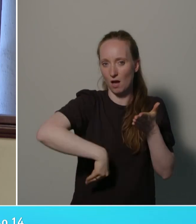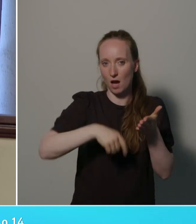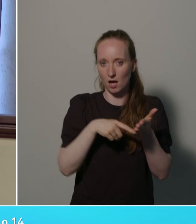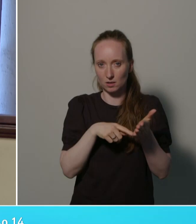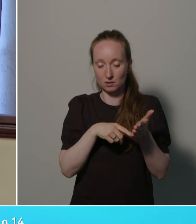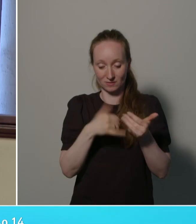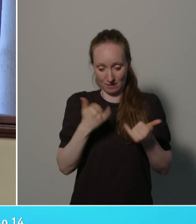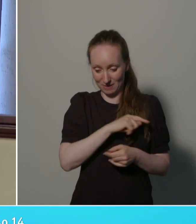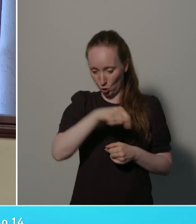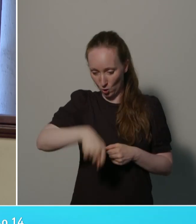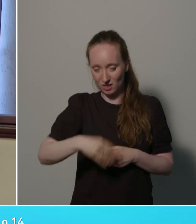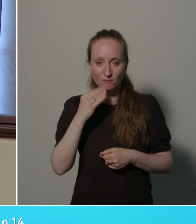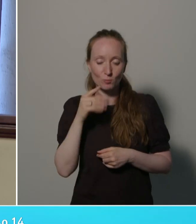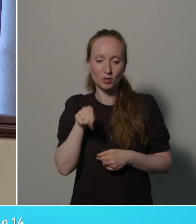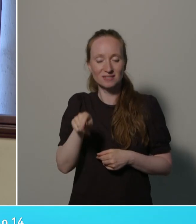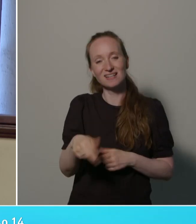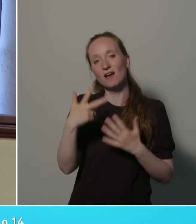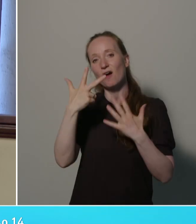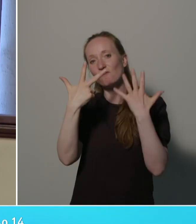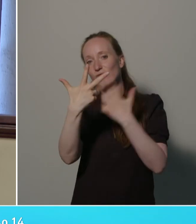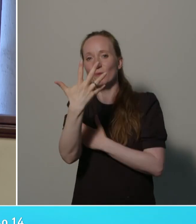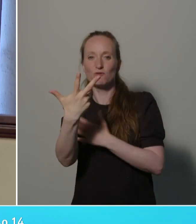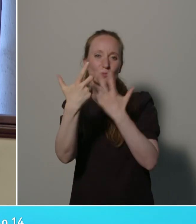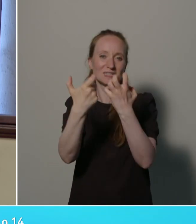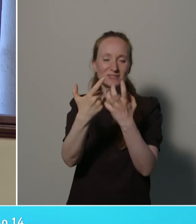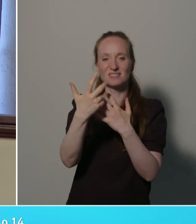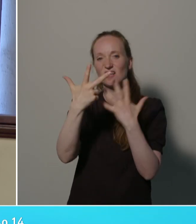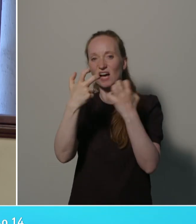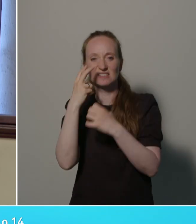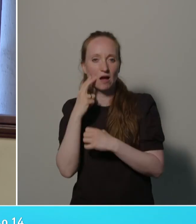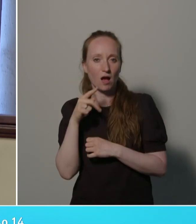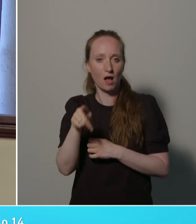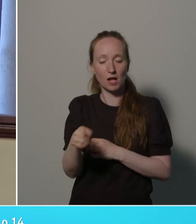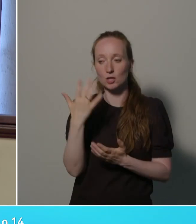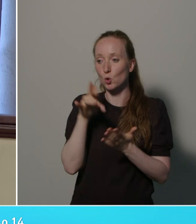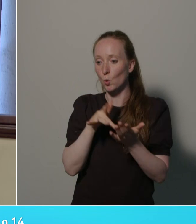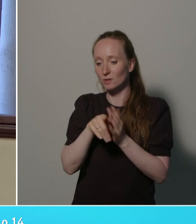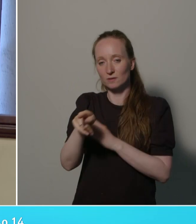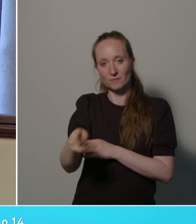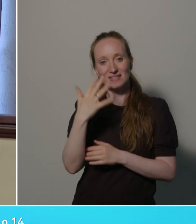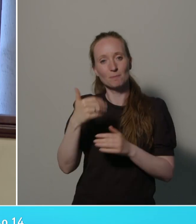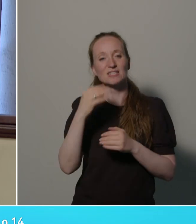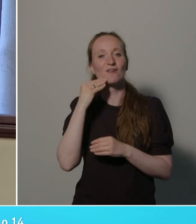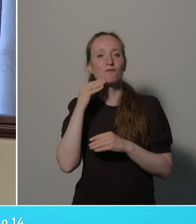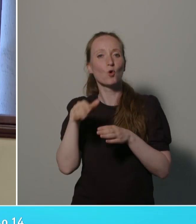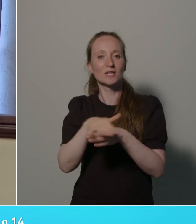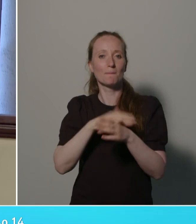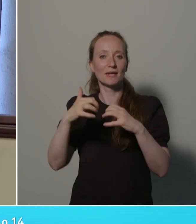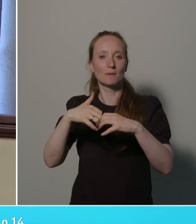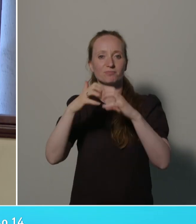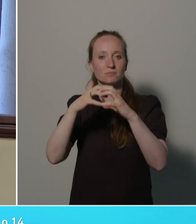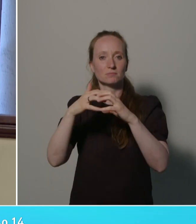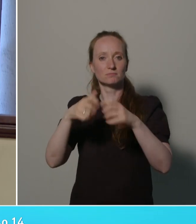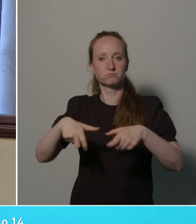70, 75, 80 oder älter, weil sie teilweise als junge Familien oder sogar als Kinder in das erste Wohngebiet dieses Stadtteils gezogen